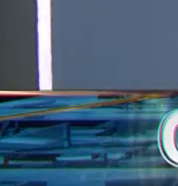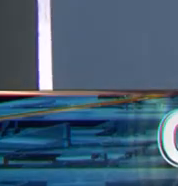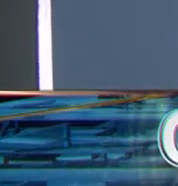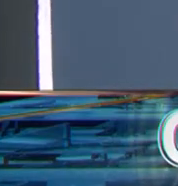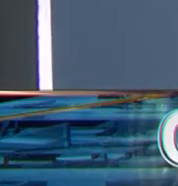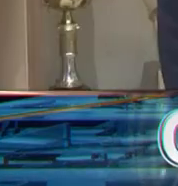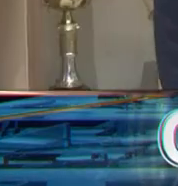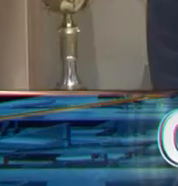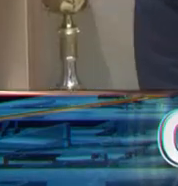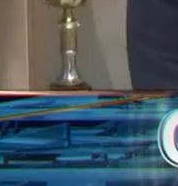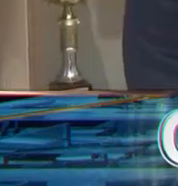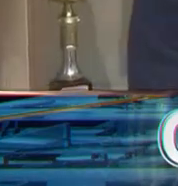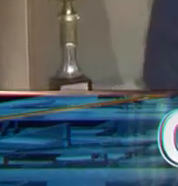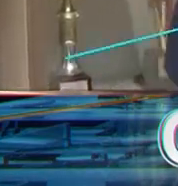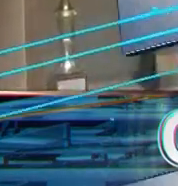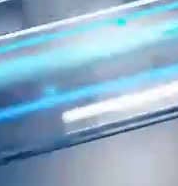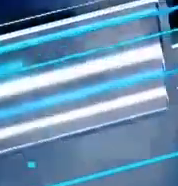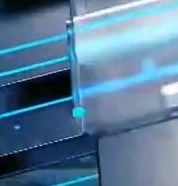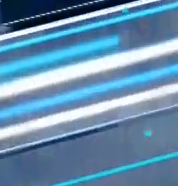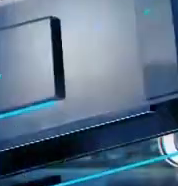учаскесі Сақадай сай тұр.